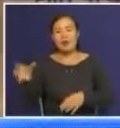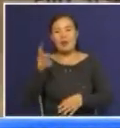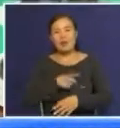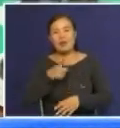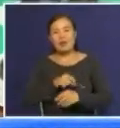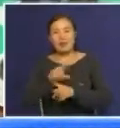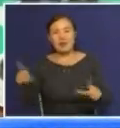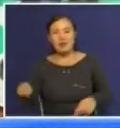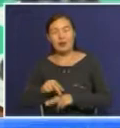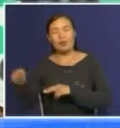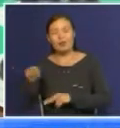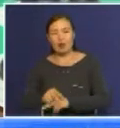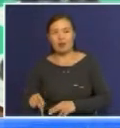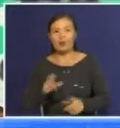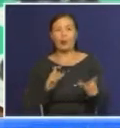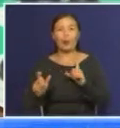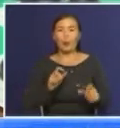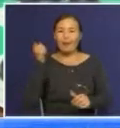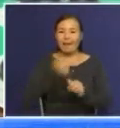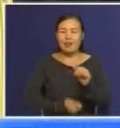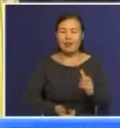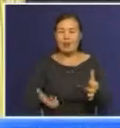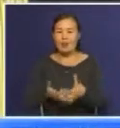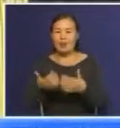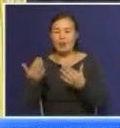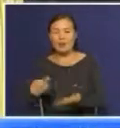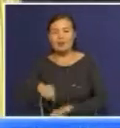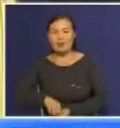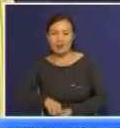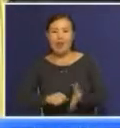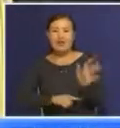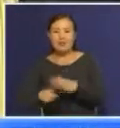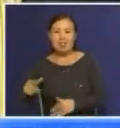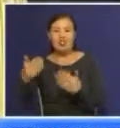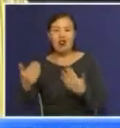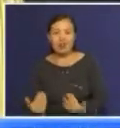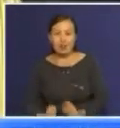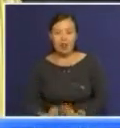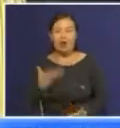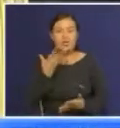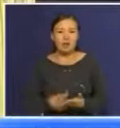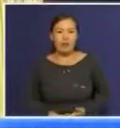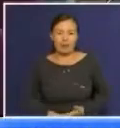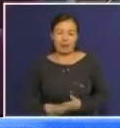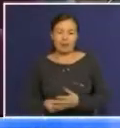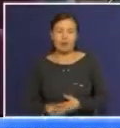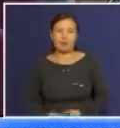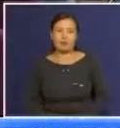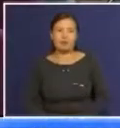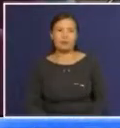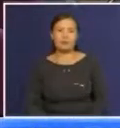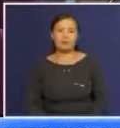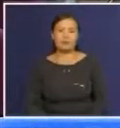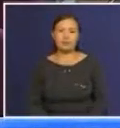мастер-классе, предвещающем двухдневный турнир. В каждой команде по 3 участника. Сначала они демонстрируют свои навыки в рапиде. Этот